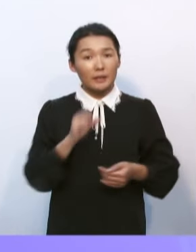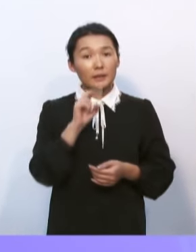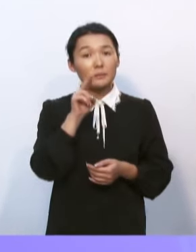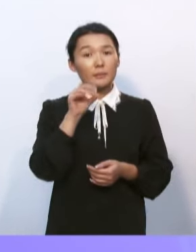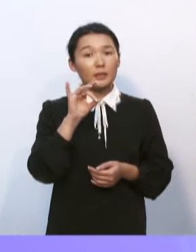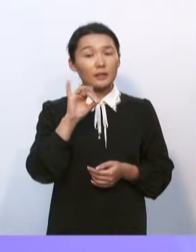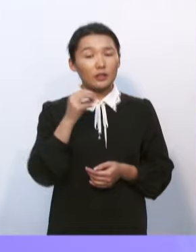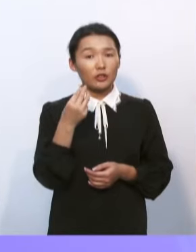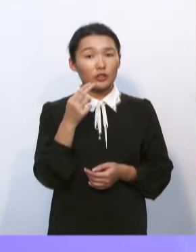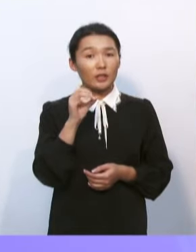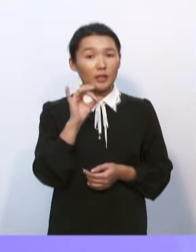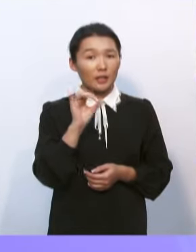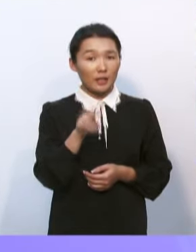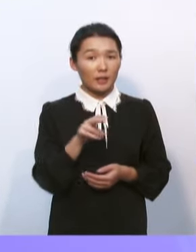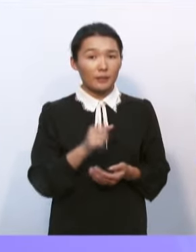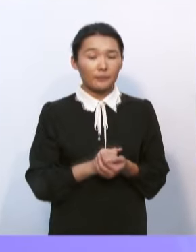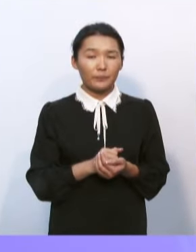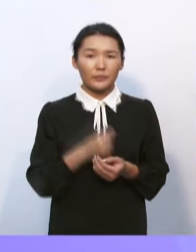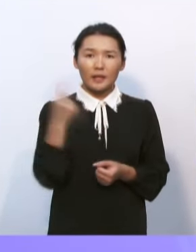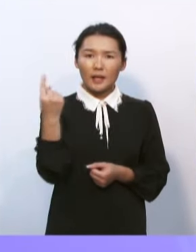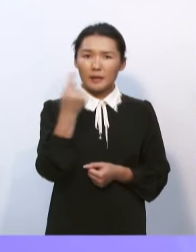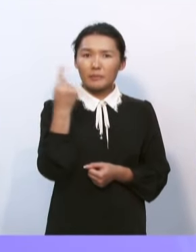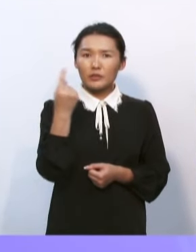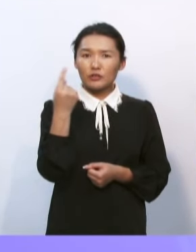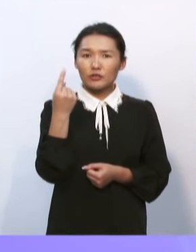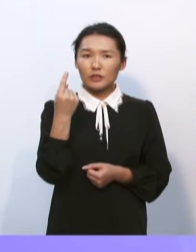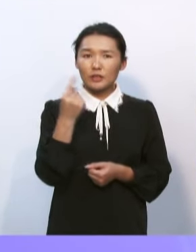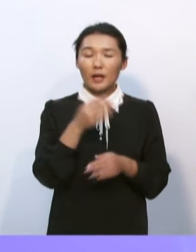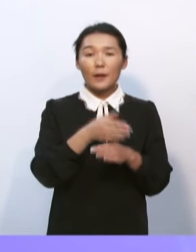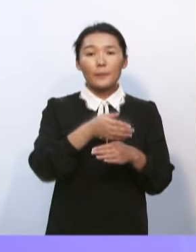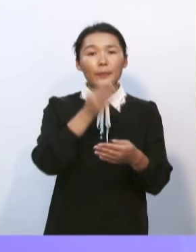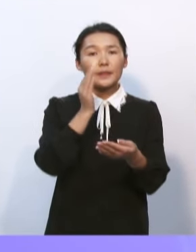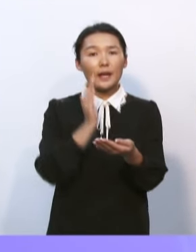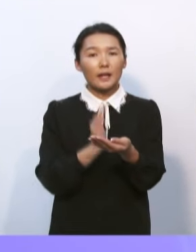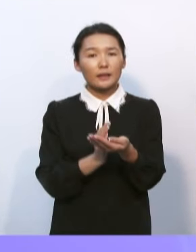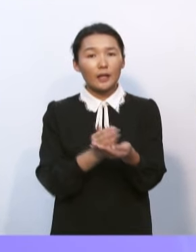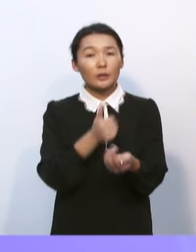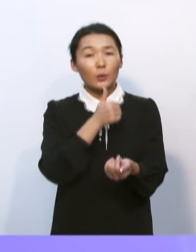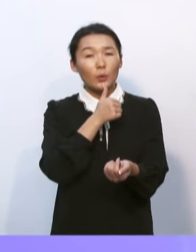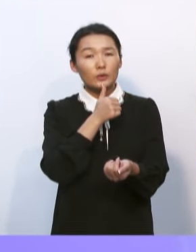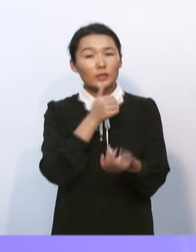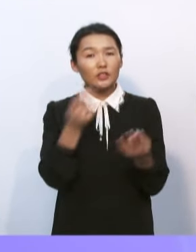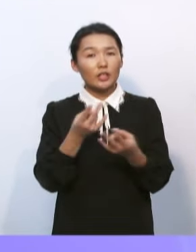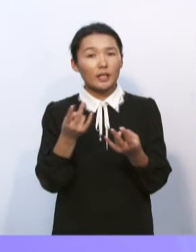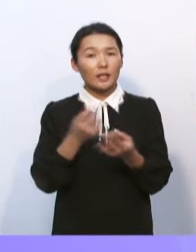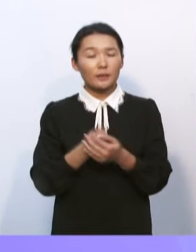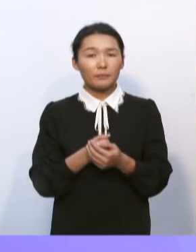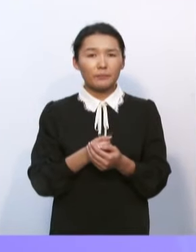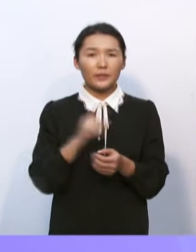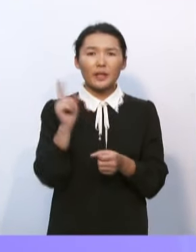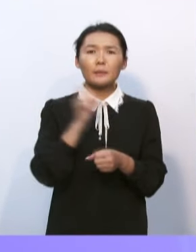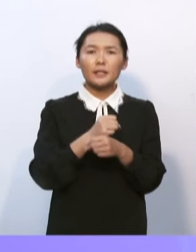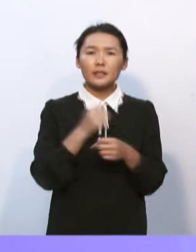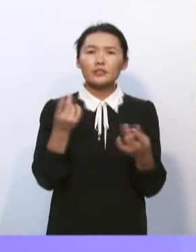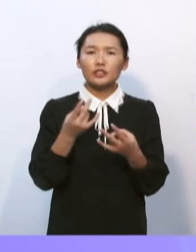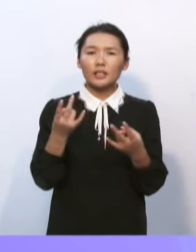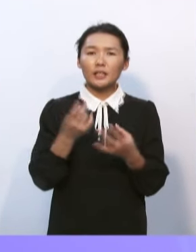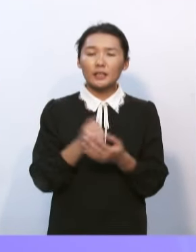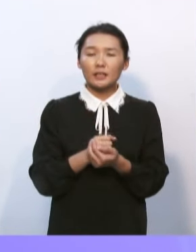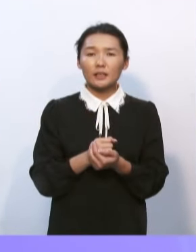gerek. En birinci nandan oğuz deyiş gerek. Emne kılış